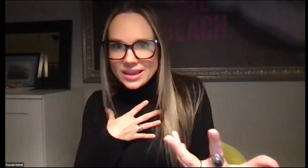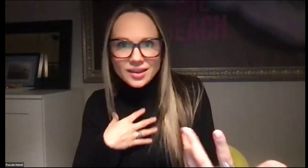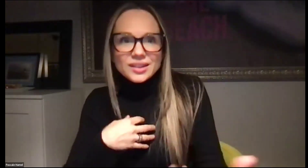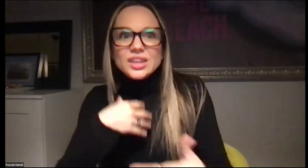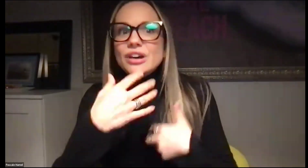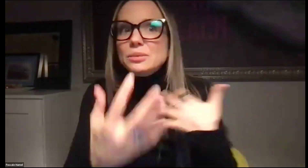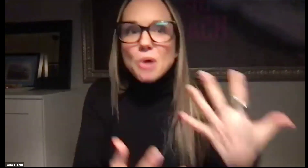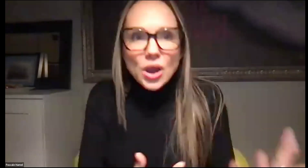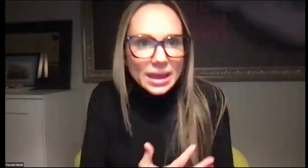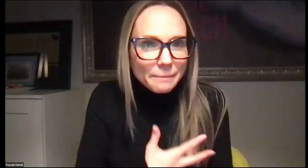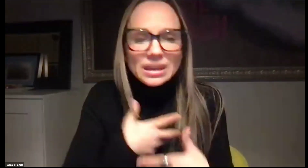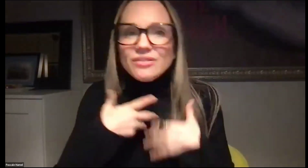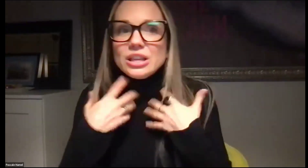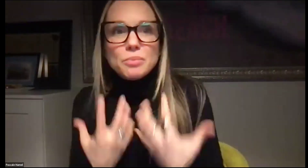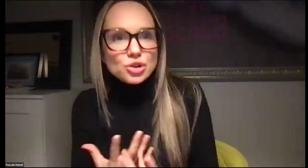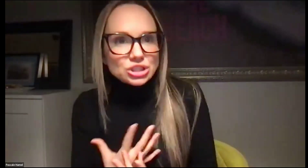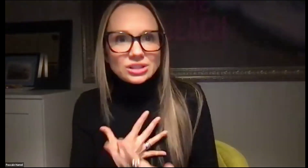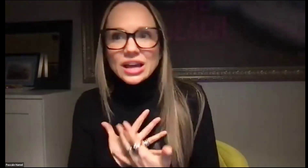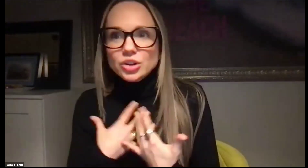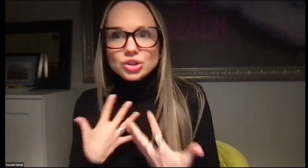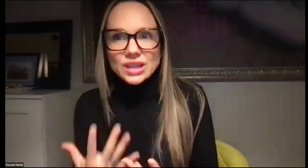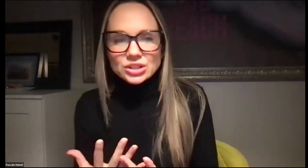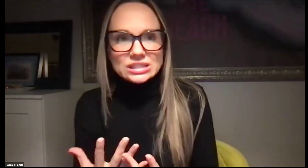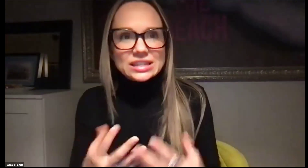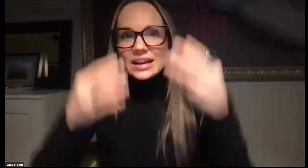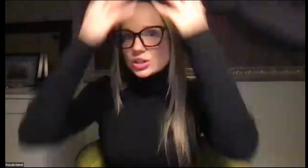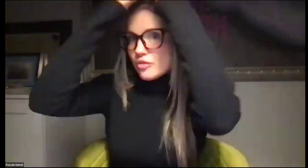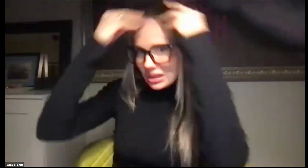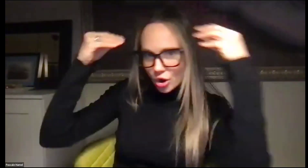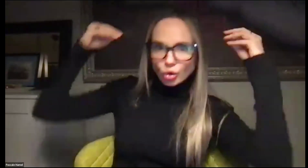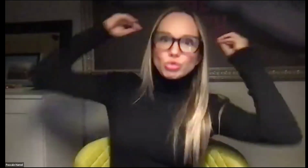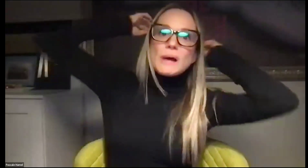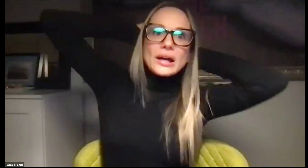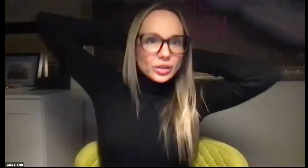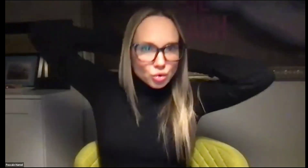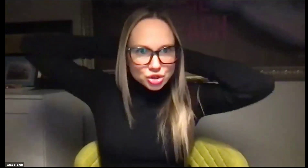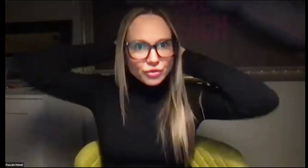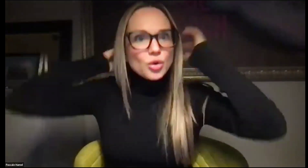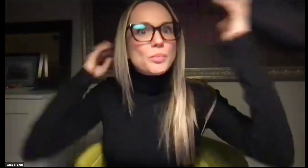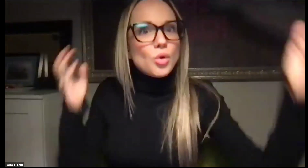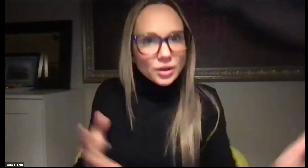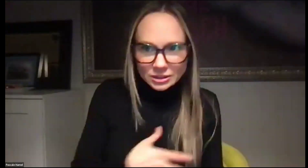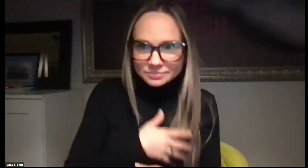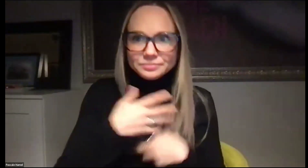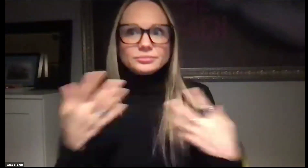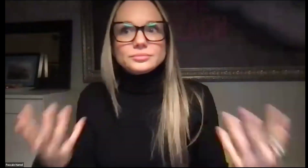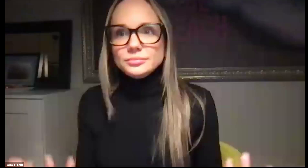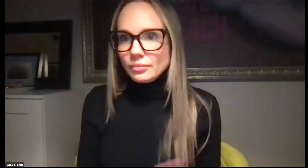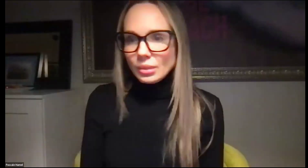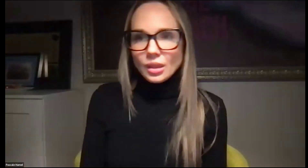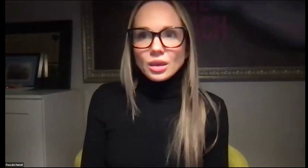un collier qui va être bohème, qui va être plus dans notre style. Est-ce qu'on va mettre un ruban dans nos cheveux pour,